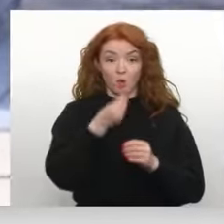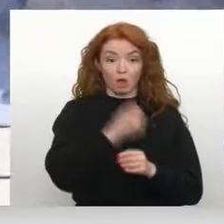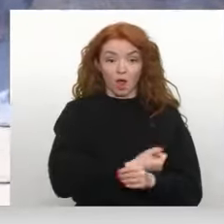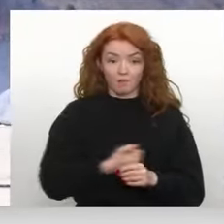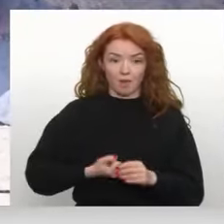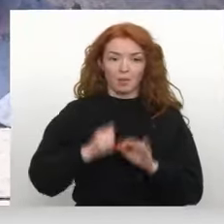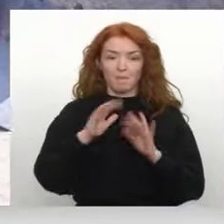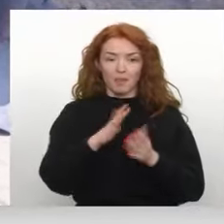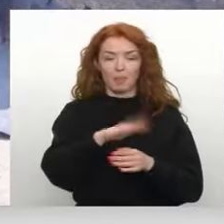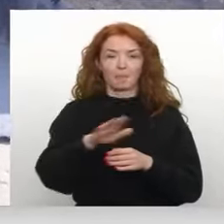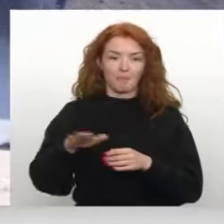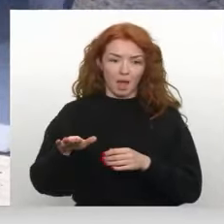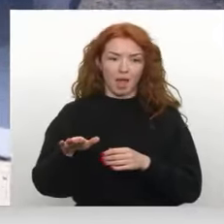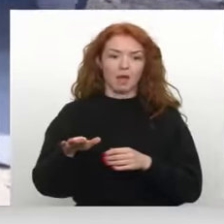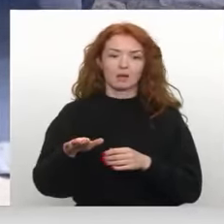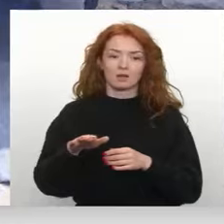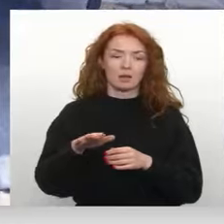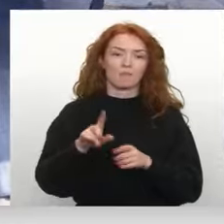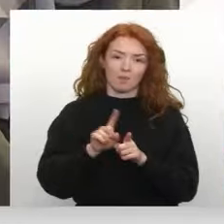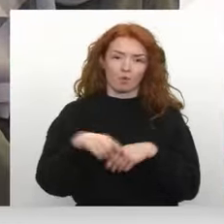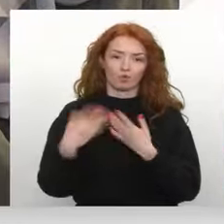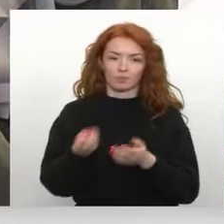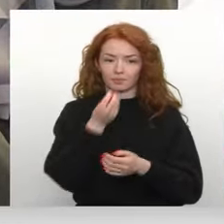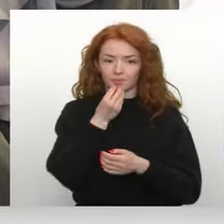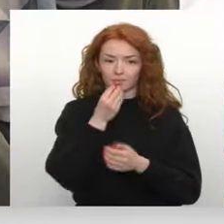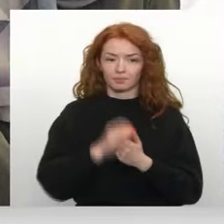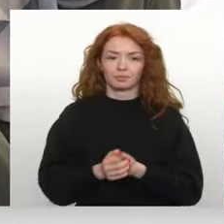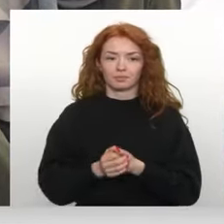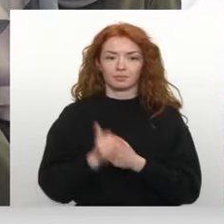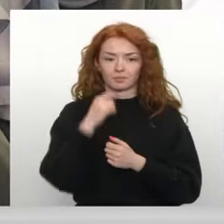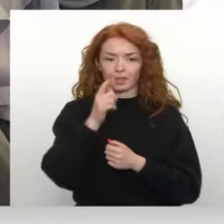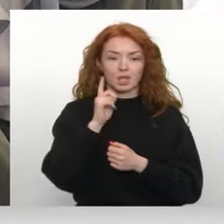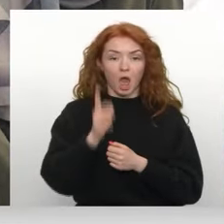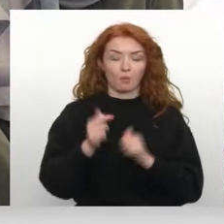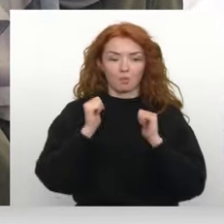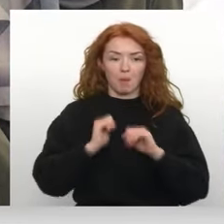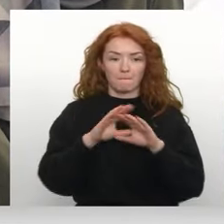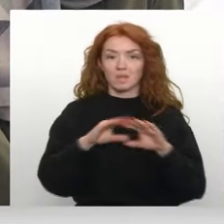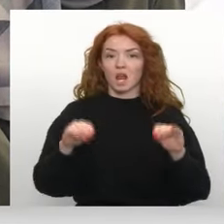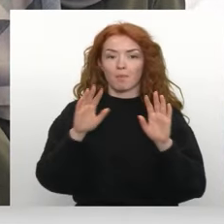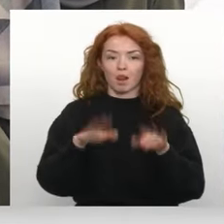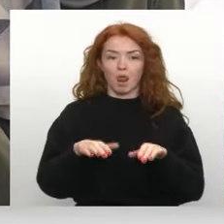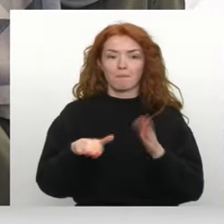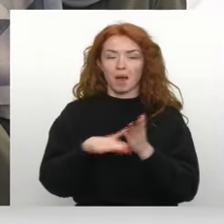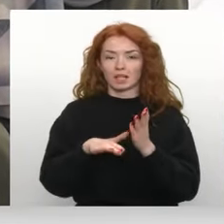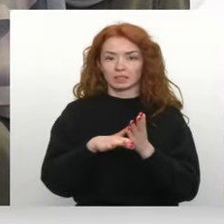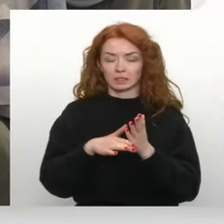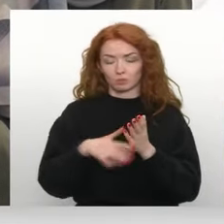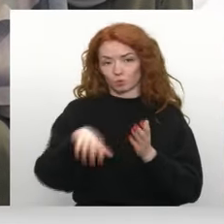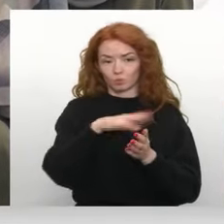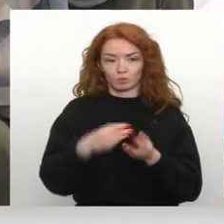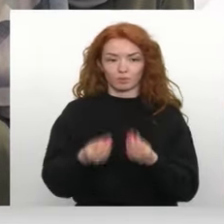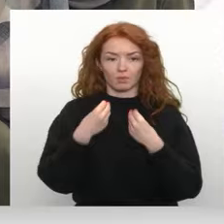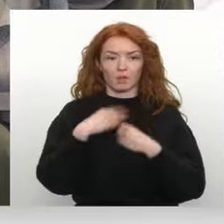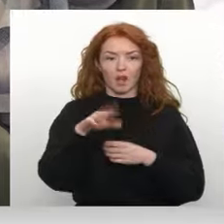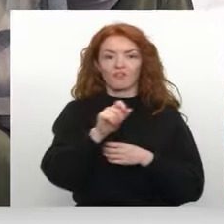jau tā grūtajos apstākļos to nespiedīs ir jābūt pamieram lai palīdzību varētu sasniegt mūs lai mēs varētu